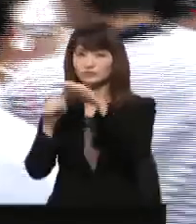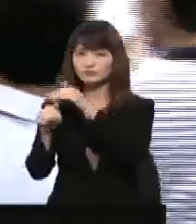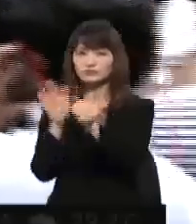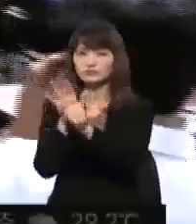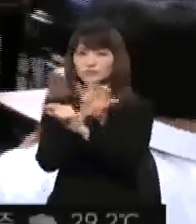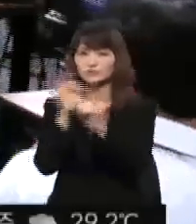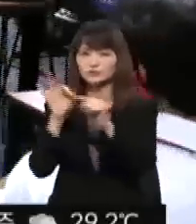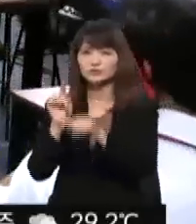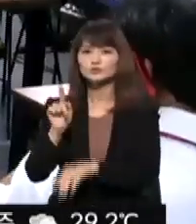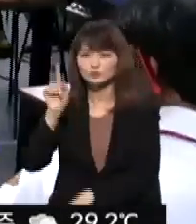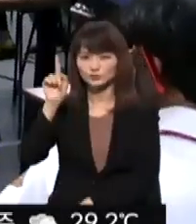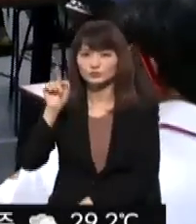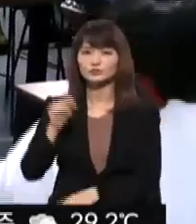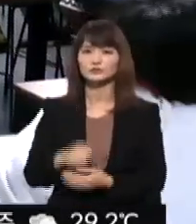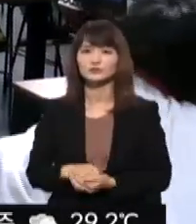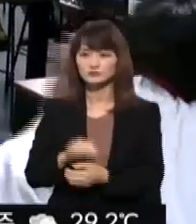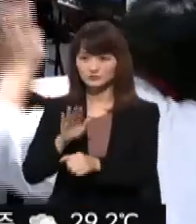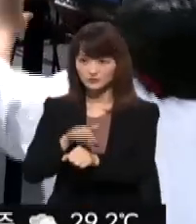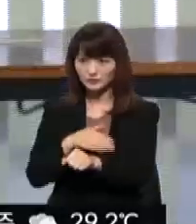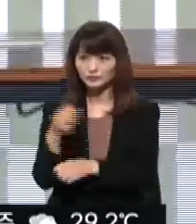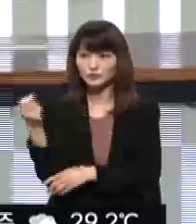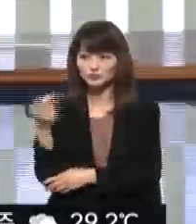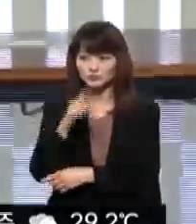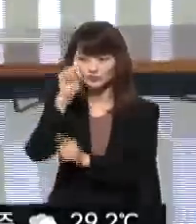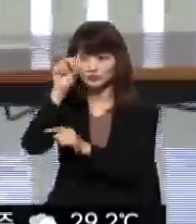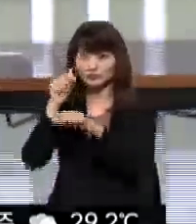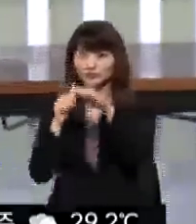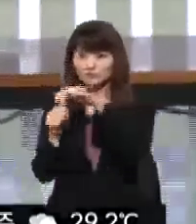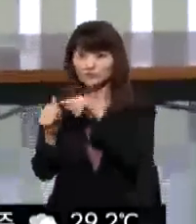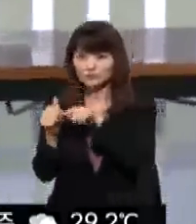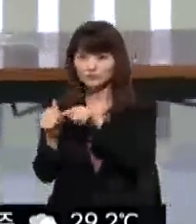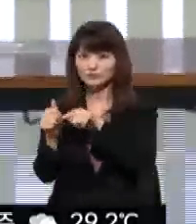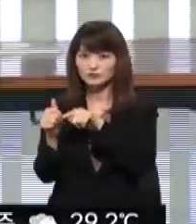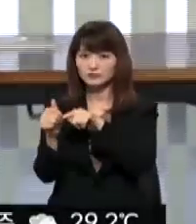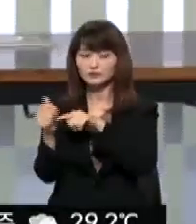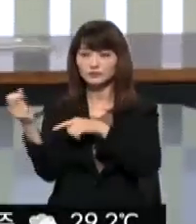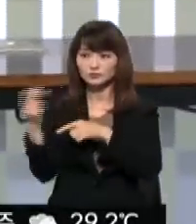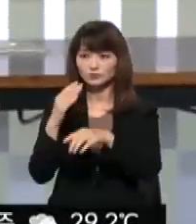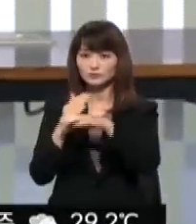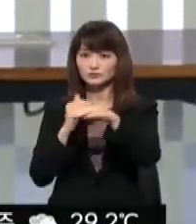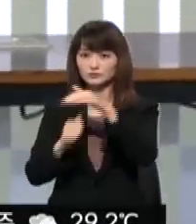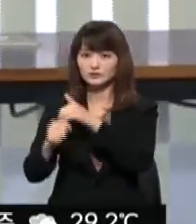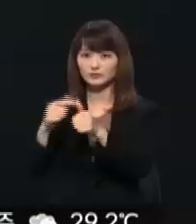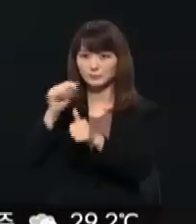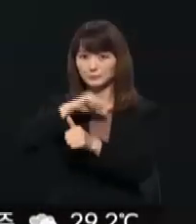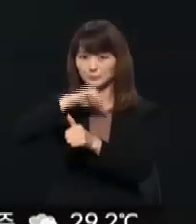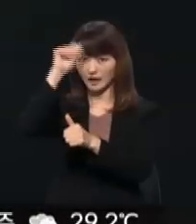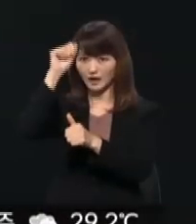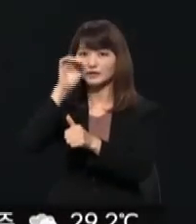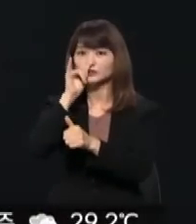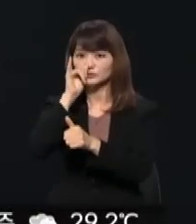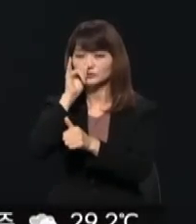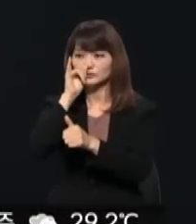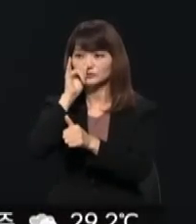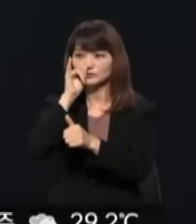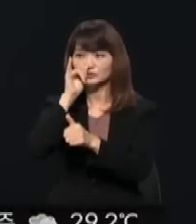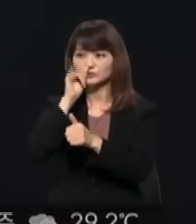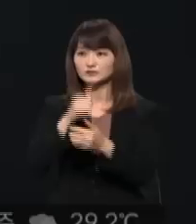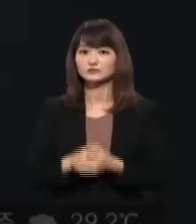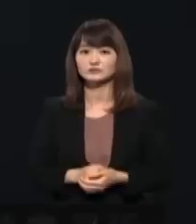지지율이 꽤나 나오거든요 그렇게 되면 잘못되면 다시 한번 인수석 대표가 다시 당대표가 되는 이제 뭐